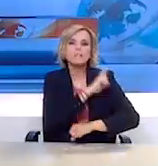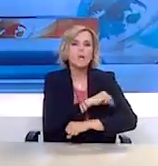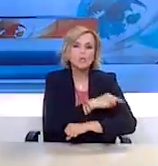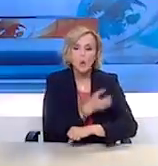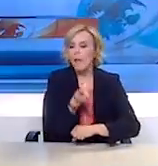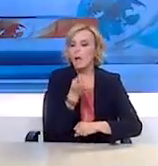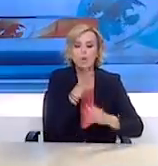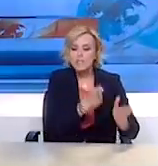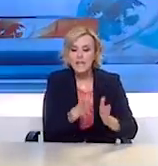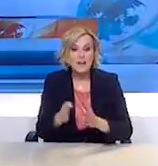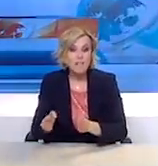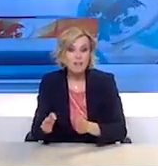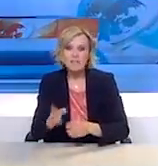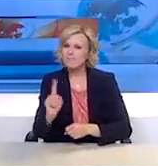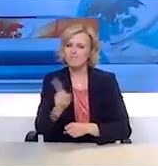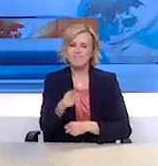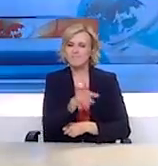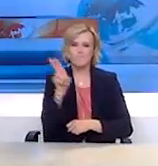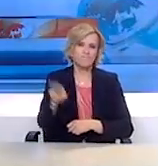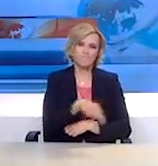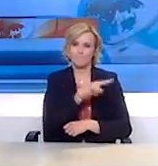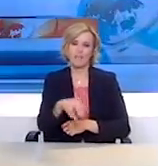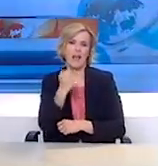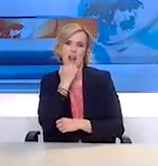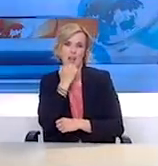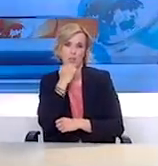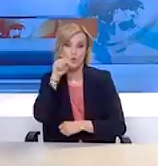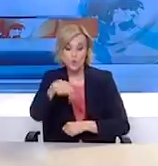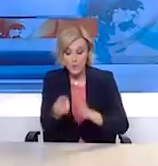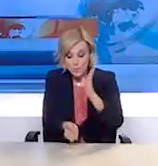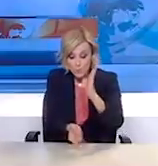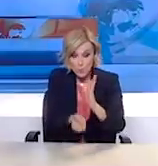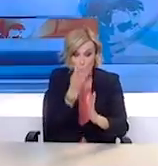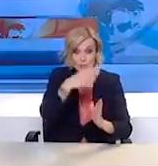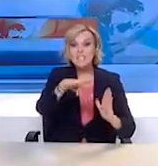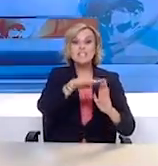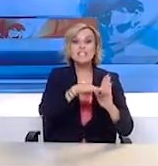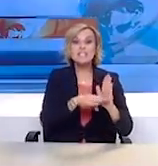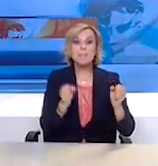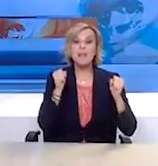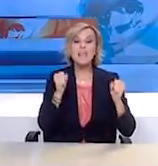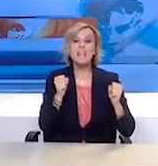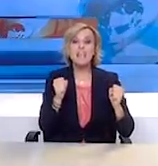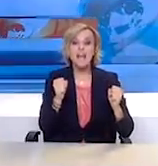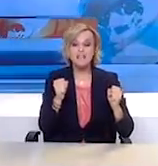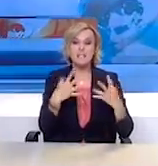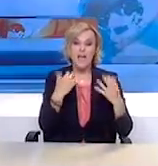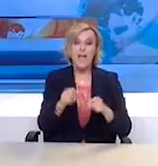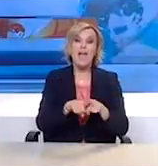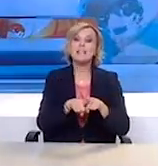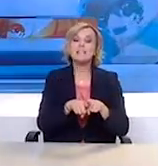των κλινών. Τα σύγχρονα συστήματα υγείας έχουν δείκτες μέτρησης απόδοσής τους που βασίζονται